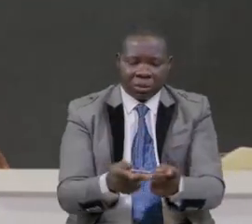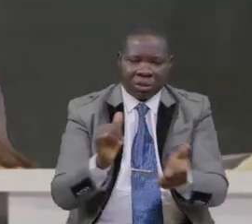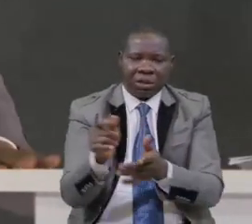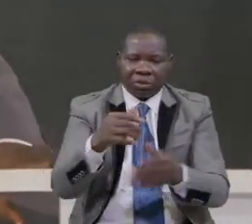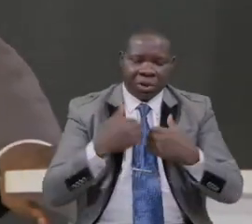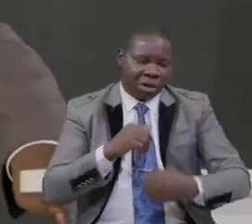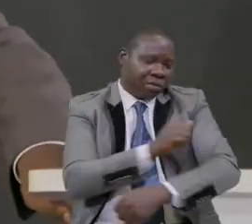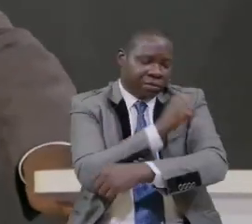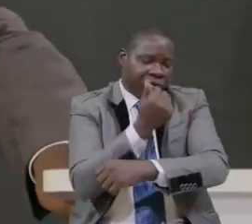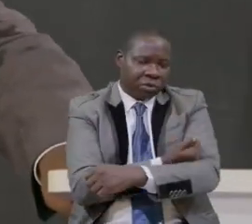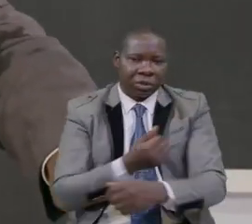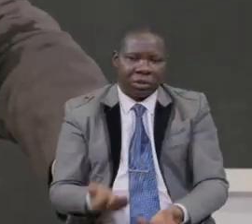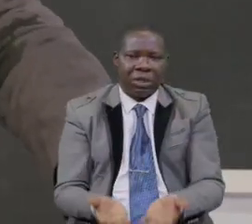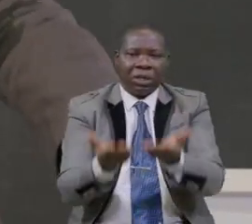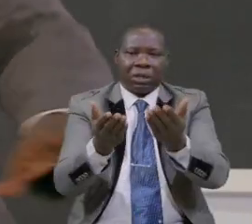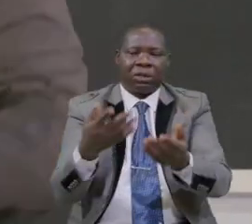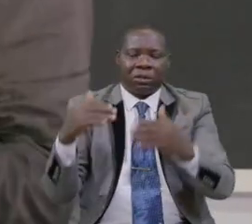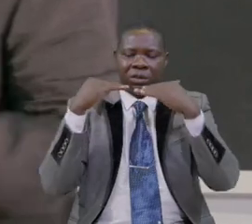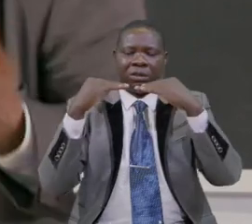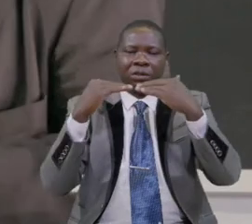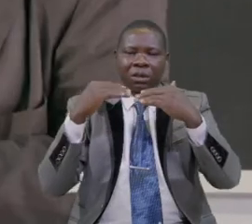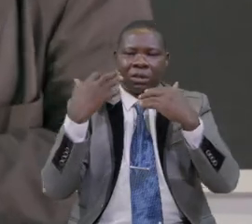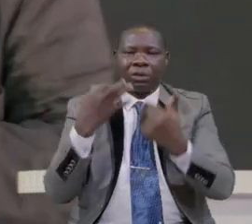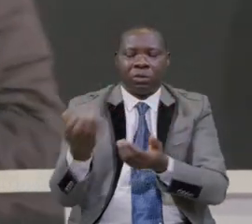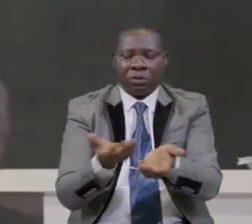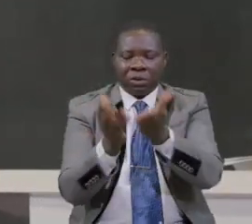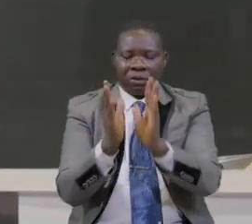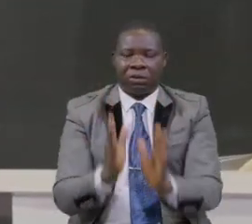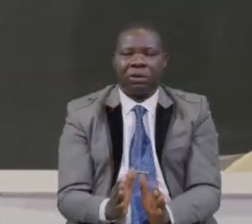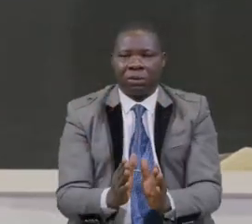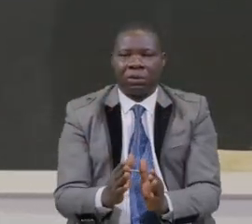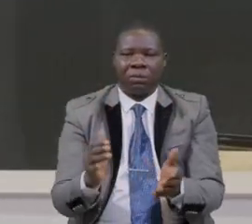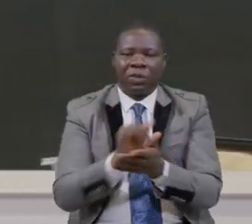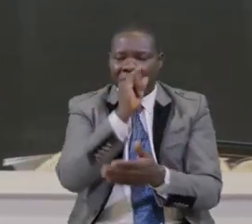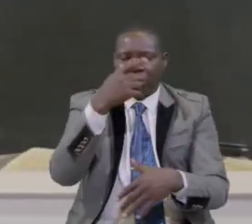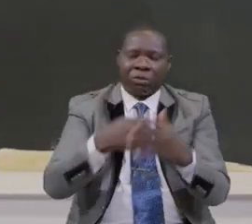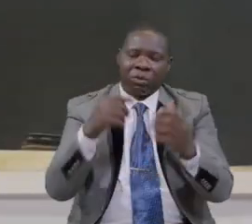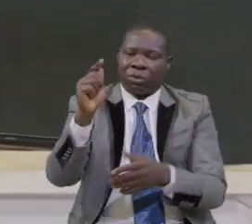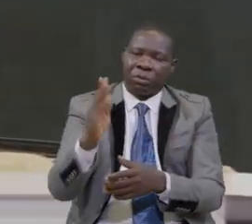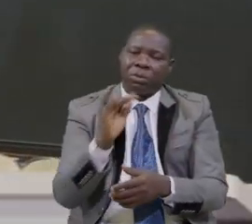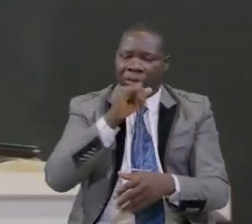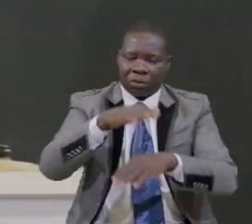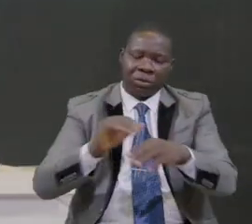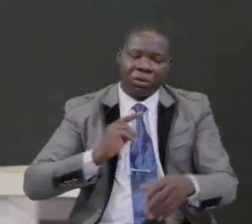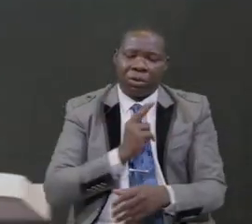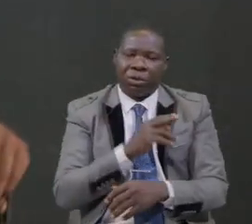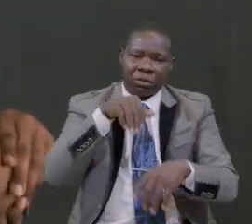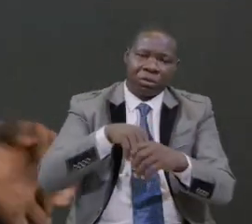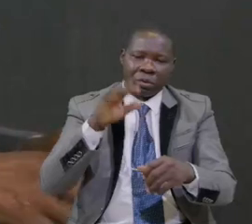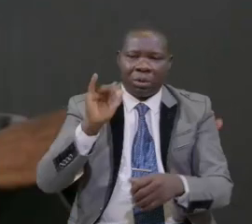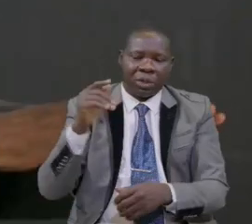l'autorité. Relève le standard de serviteur. C'est ce que Dieu nous appelle à faire et par la grâce de Dieu.